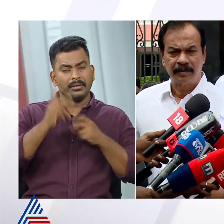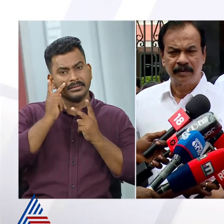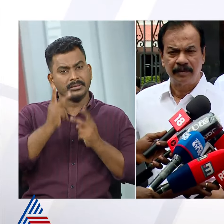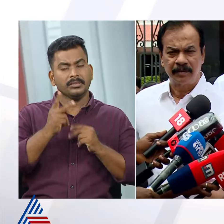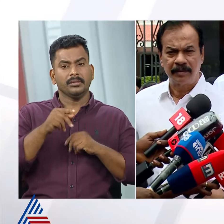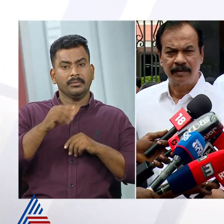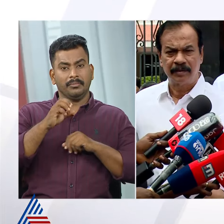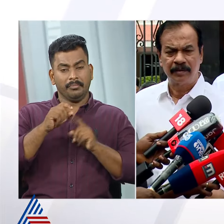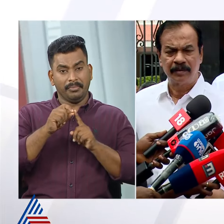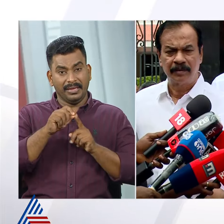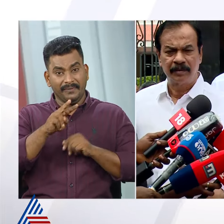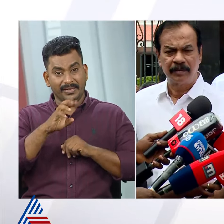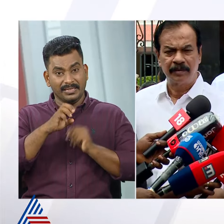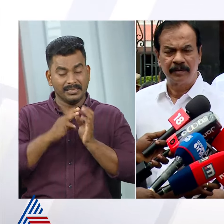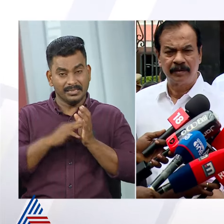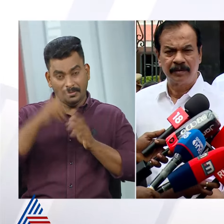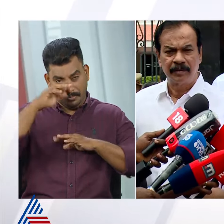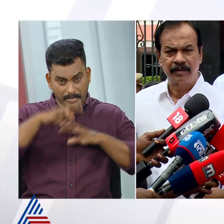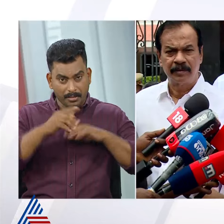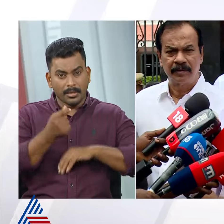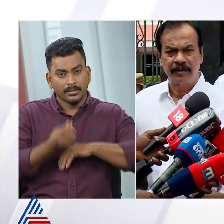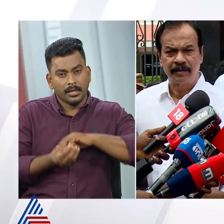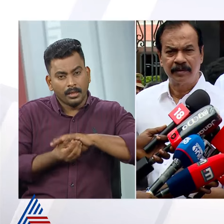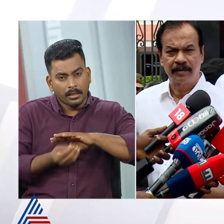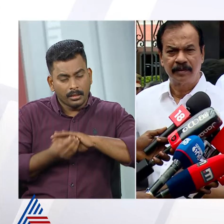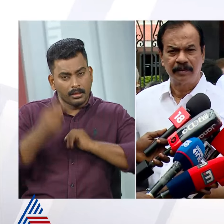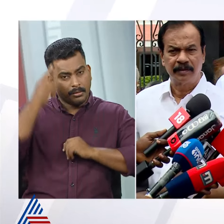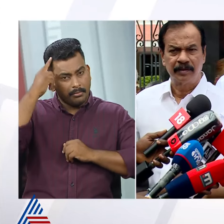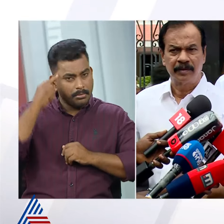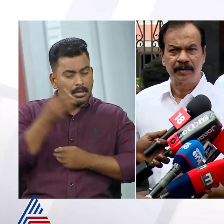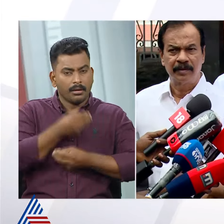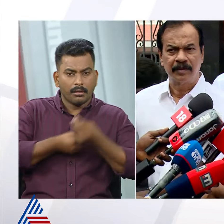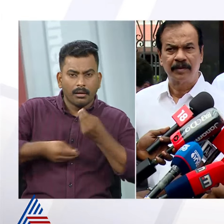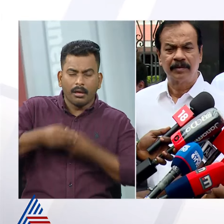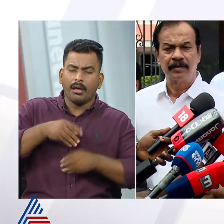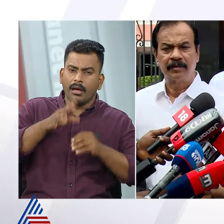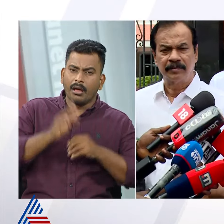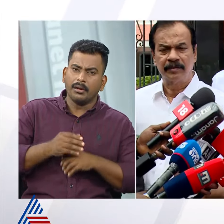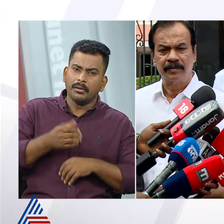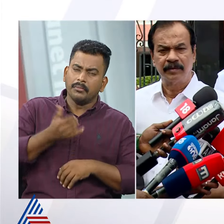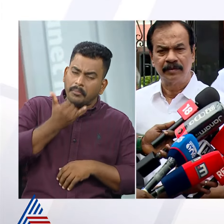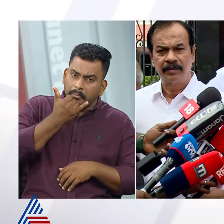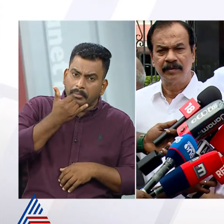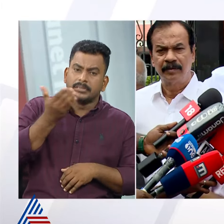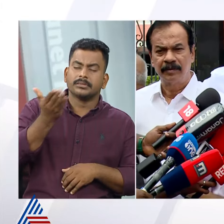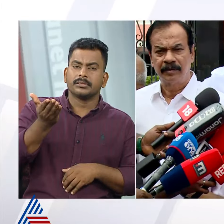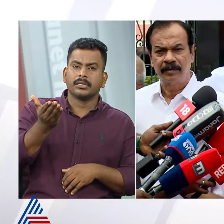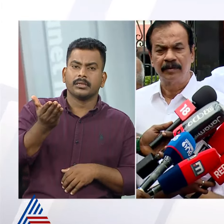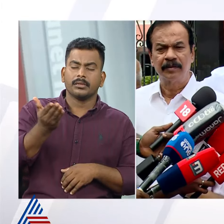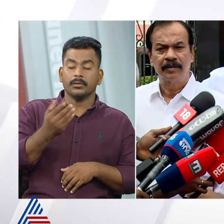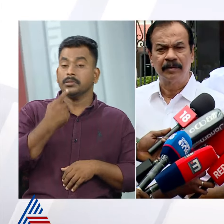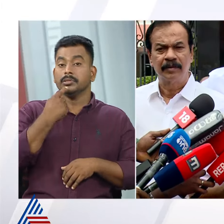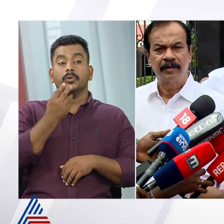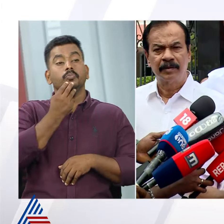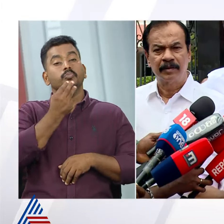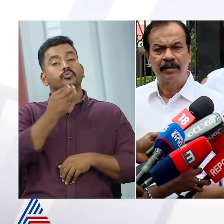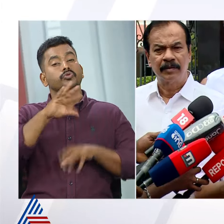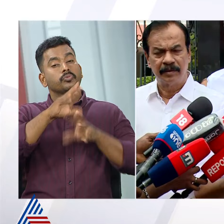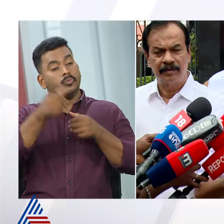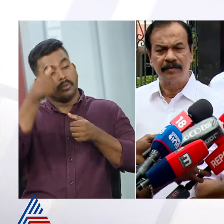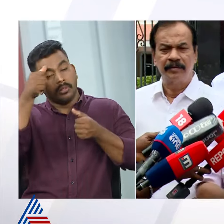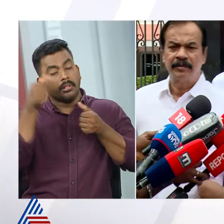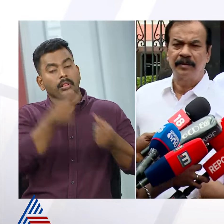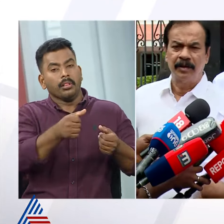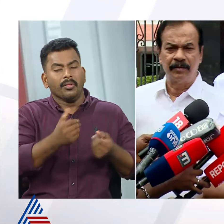ഈ കള്ളക്കടത്ത് നടത്തുന്നതും ഹവാല നടത്തുന്നതും തെറ്റാണ്. അത് ഒരു കമ്മ്യൂണിറ്റി മാത്രമാണ് അത് നടത്തുന്നത്